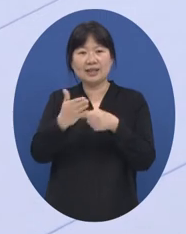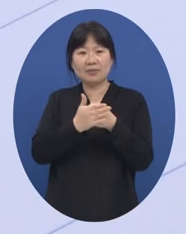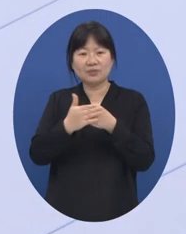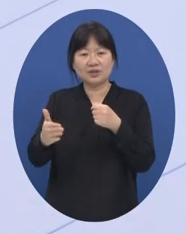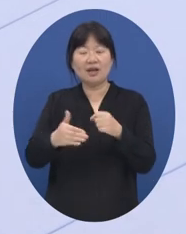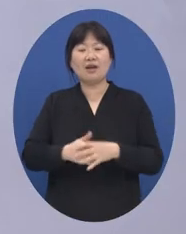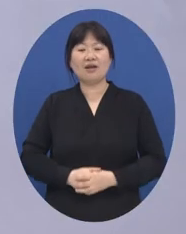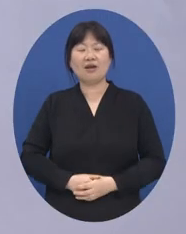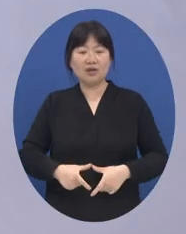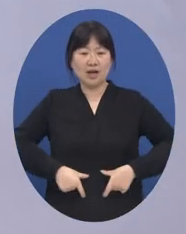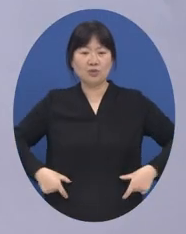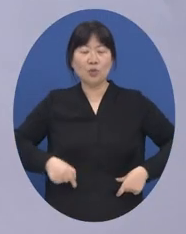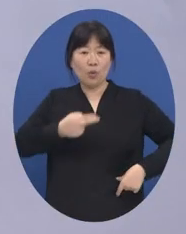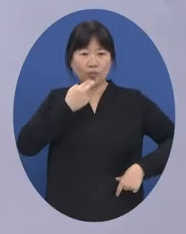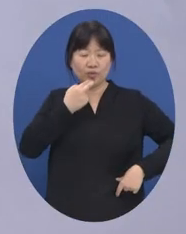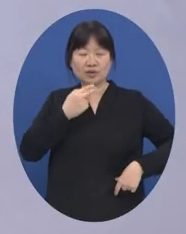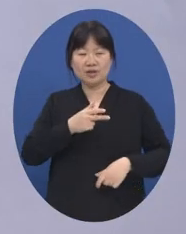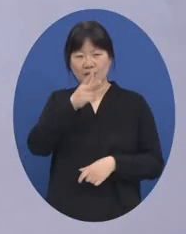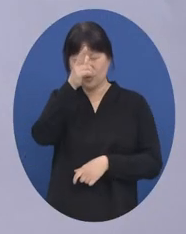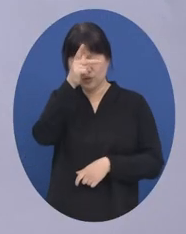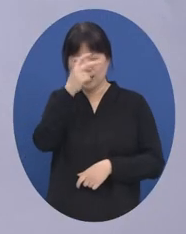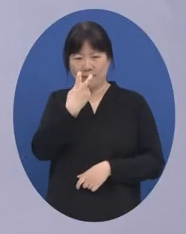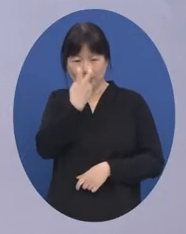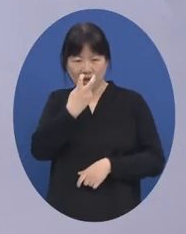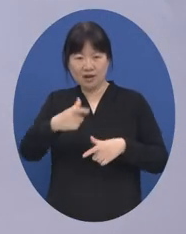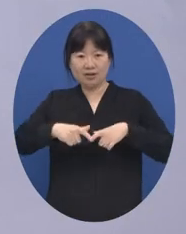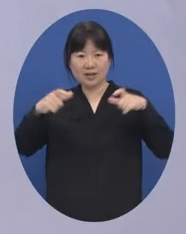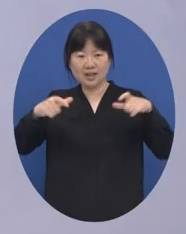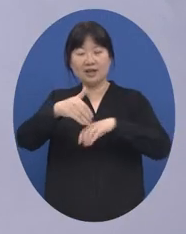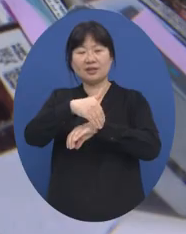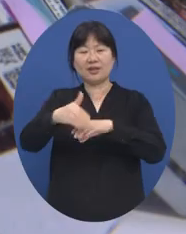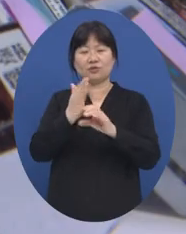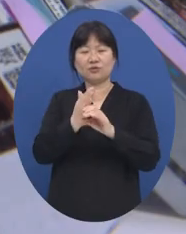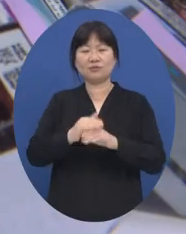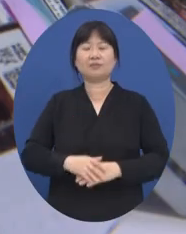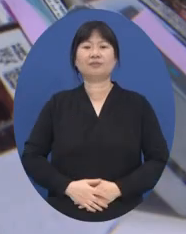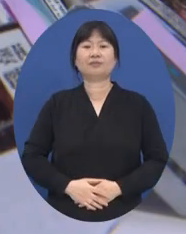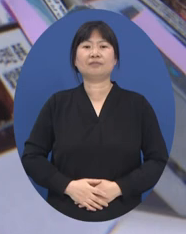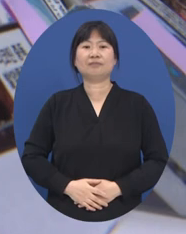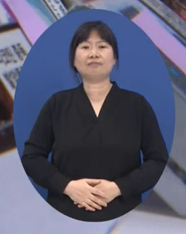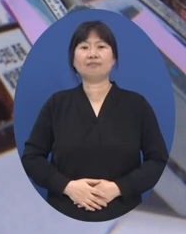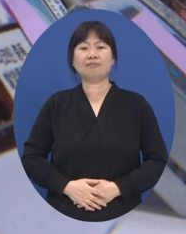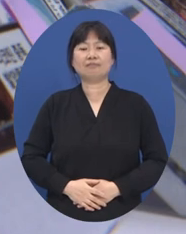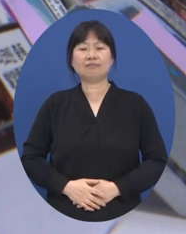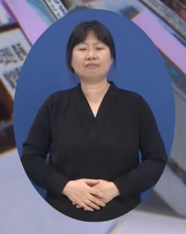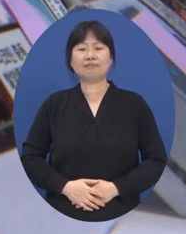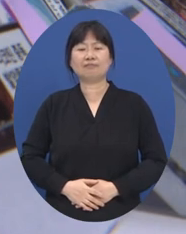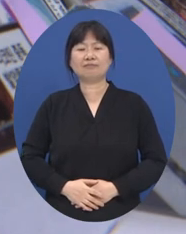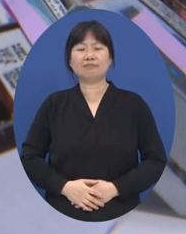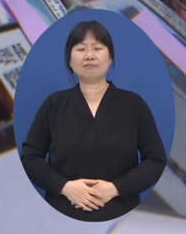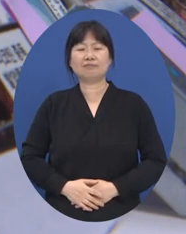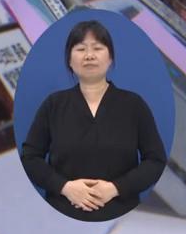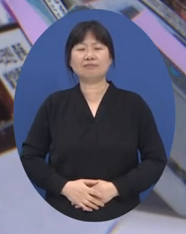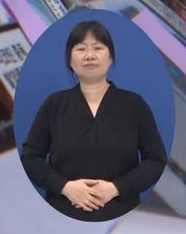무관용 원칙으로 수사를 확대해 나가겠다 는 입장을 밝혔습니다 경기 gtb 20입니다